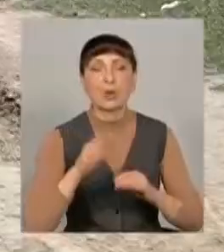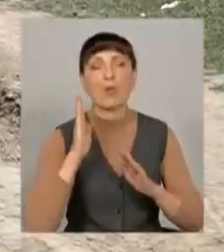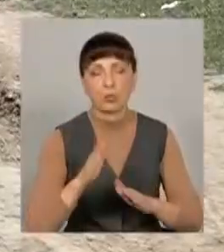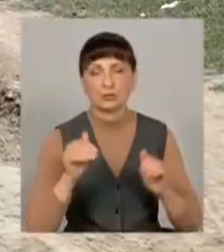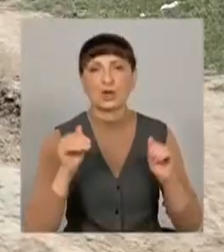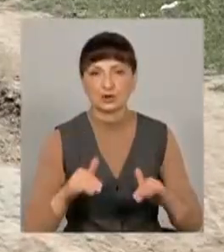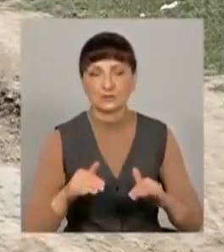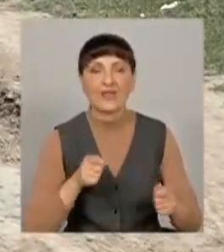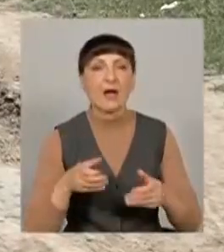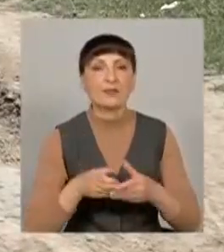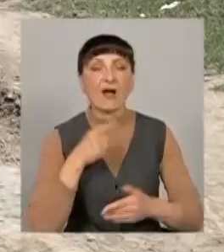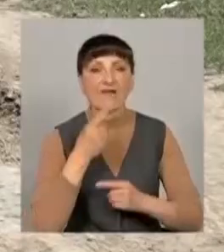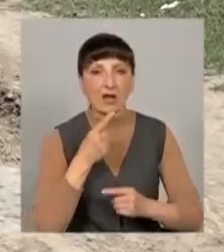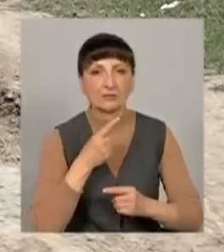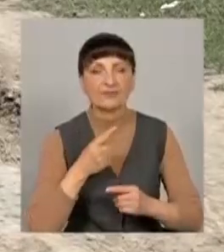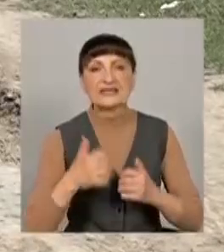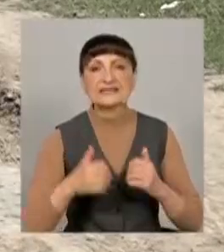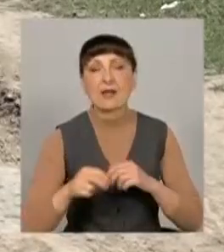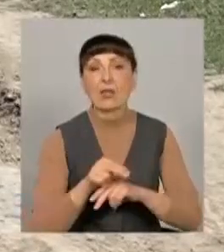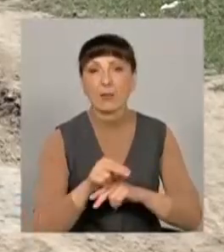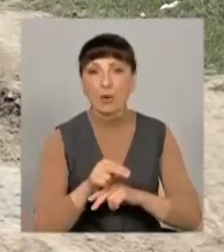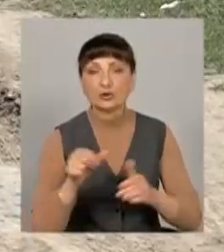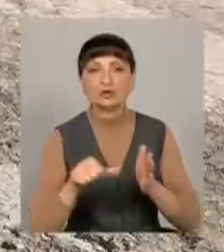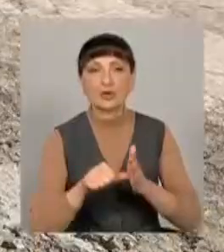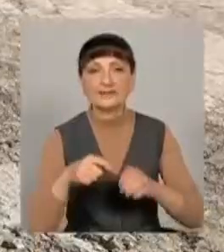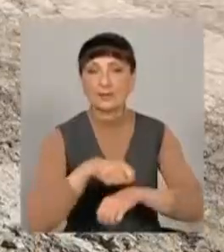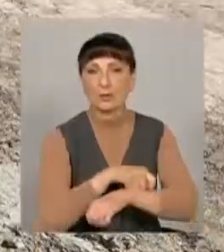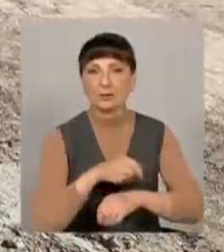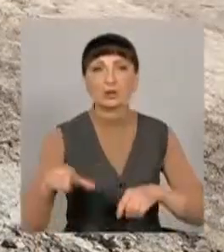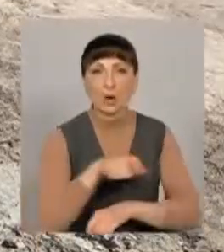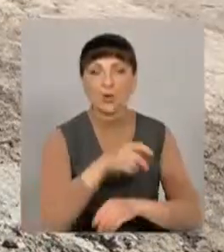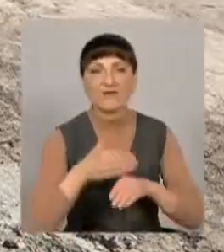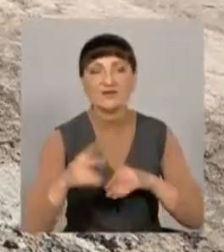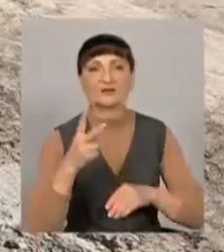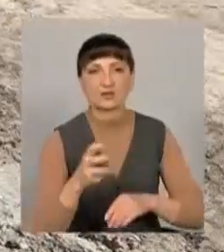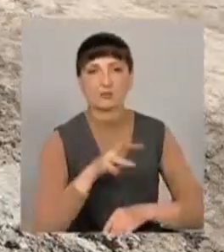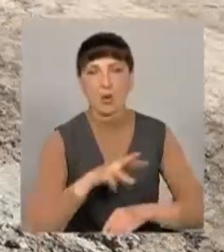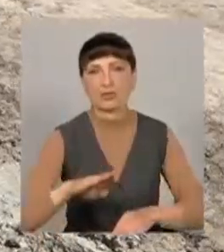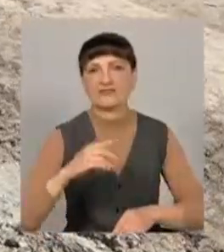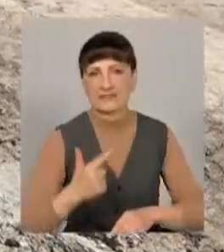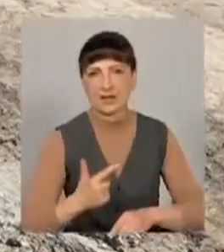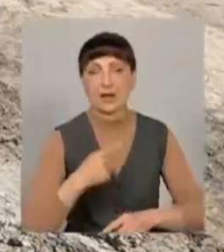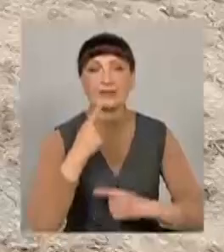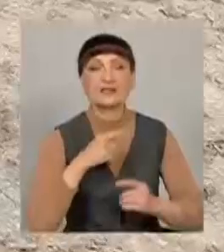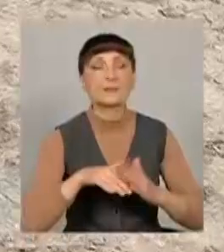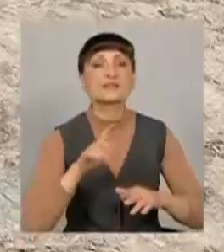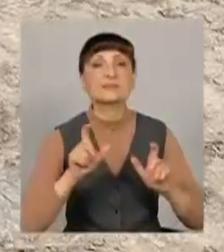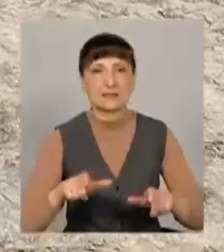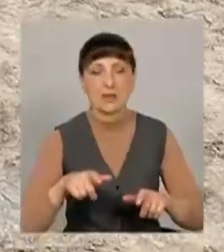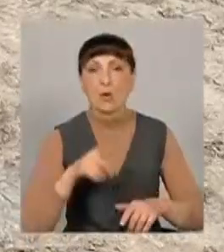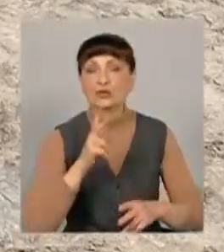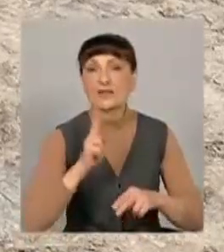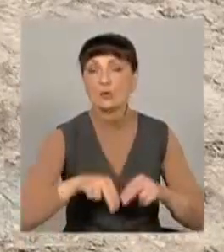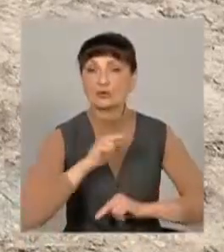В администрации сообщили, что на средний ремонт 6 километров дорог выделили более 200 миллионов тенге. По словам специалистов, закончить